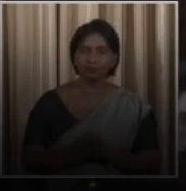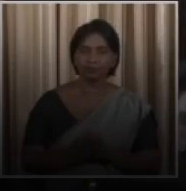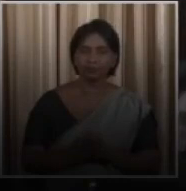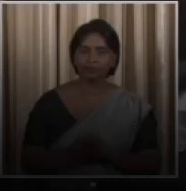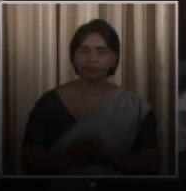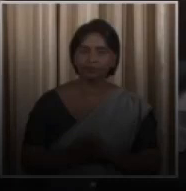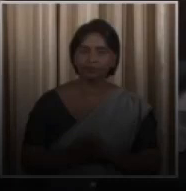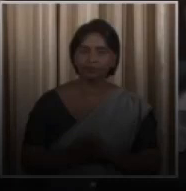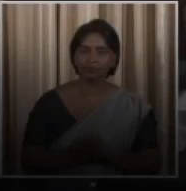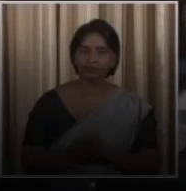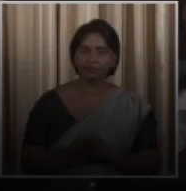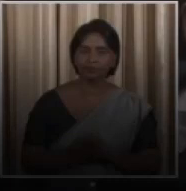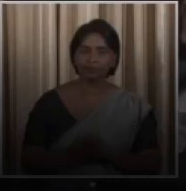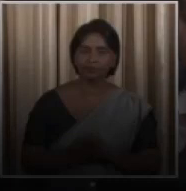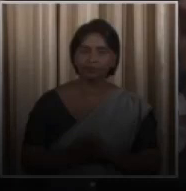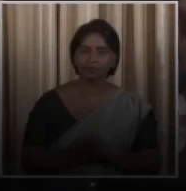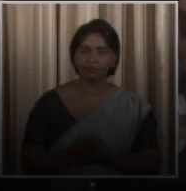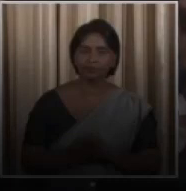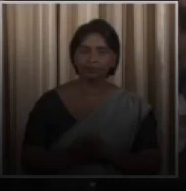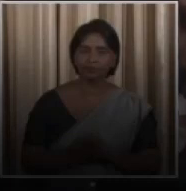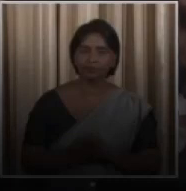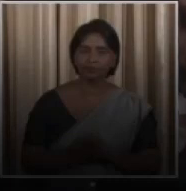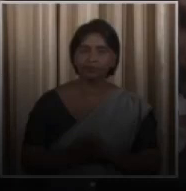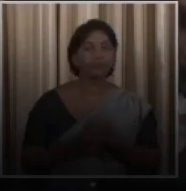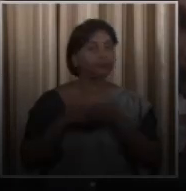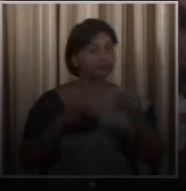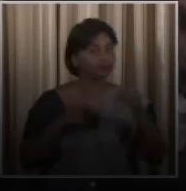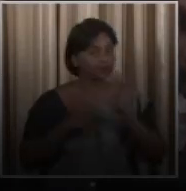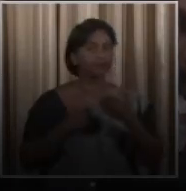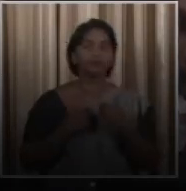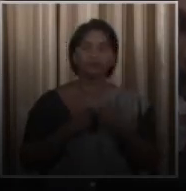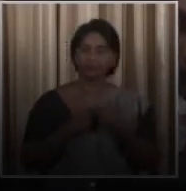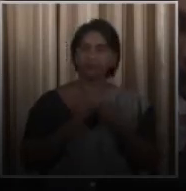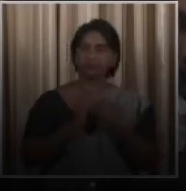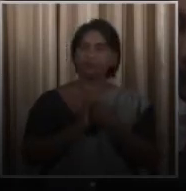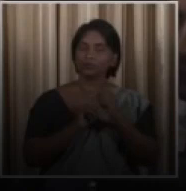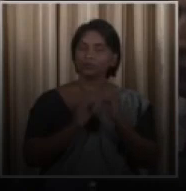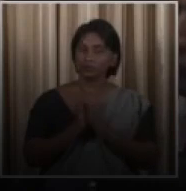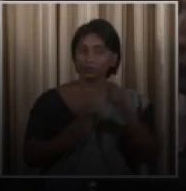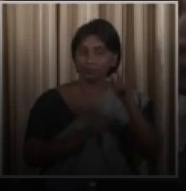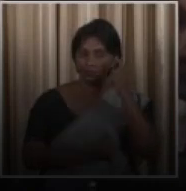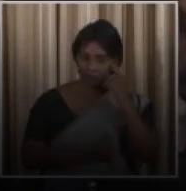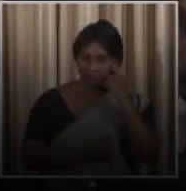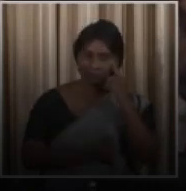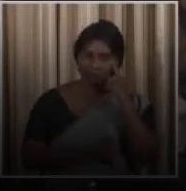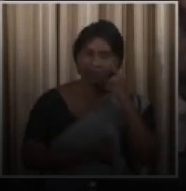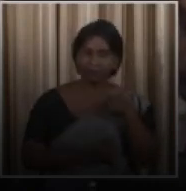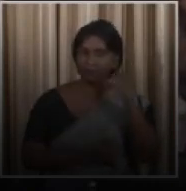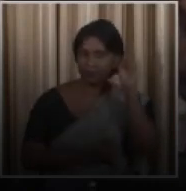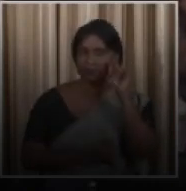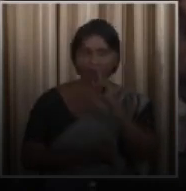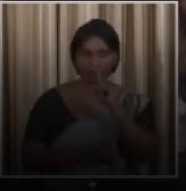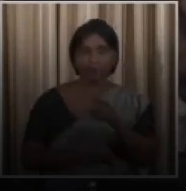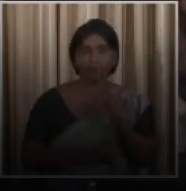තව විනාඩි 10ක් පලවත් දෙන්න අපෙන් අඩු කරලා දෙන්න. ඔය කාලෙම මම මේ අපේ ගරු මන්ත්‍රීතුමාලා දන්නව ඇති. මම මේ දැනගන්න කියන්නේ